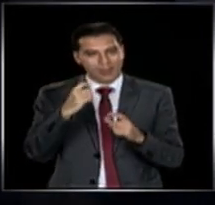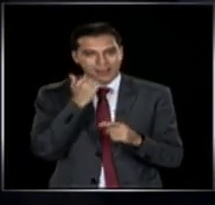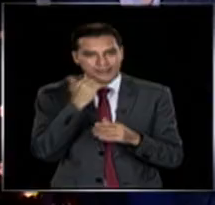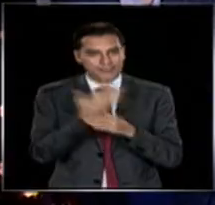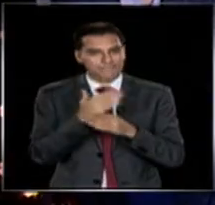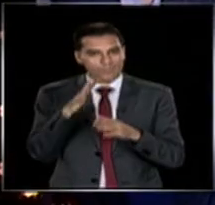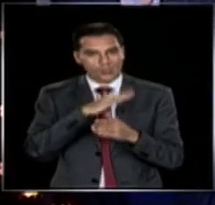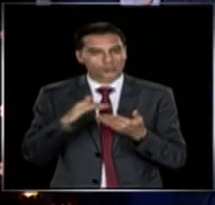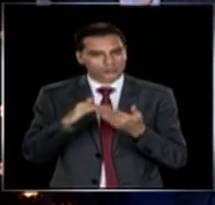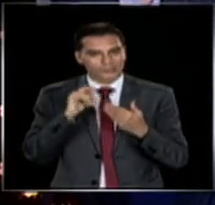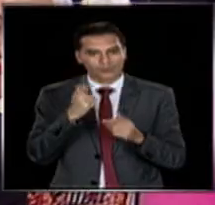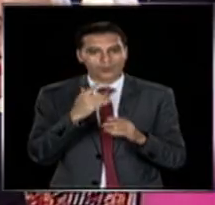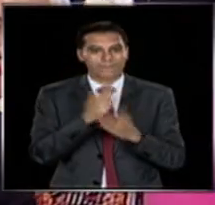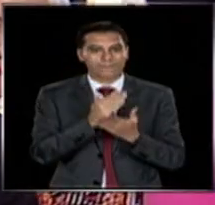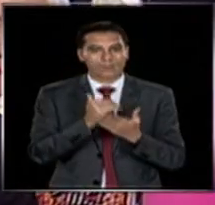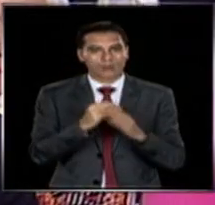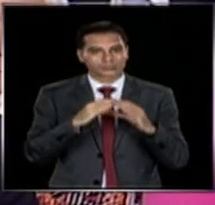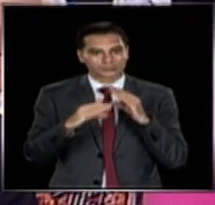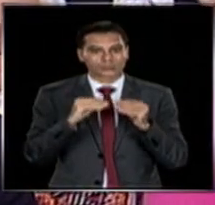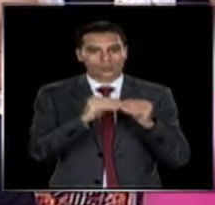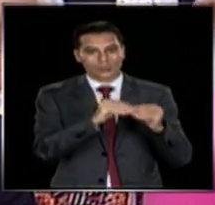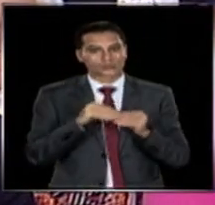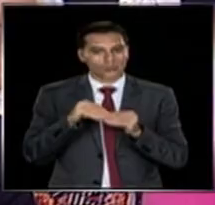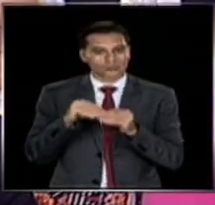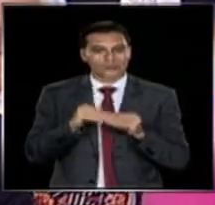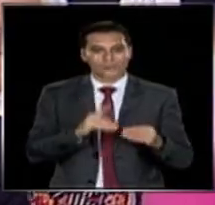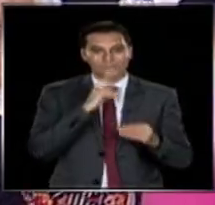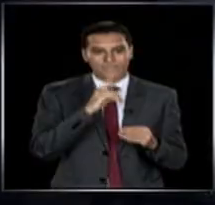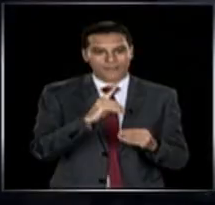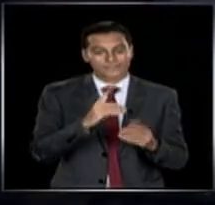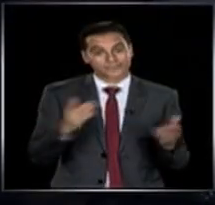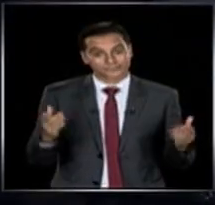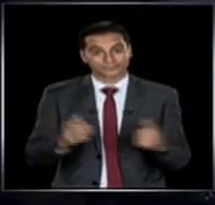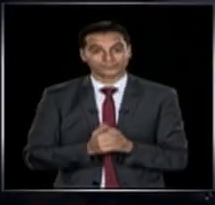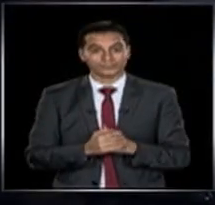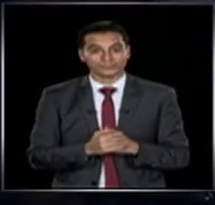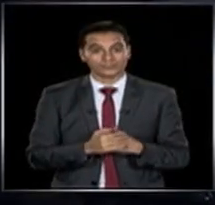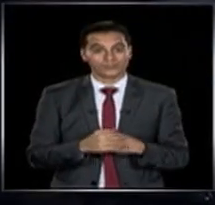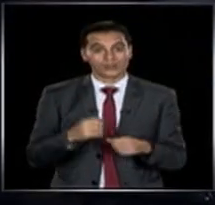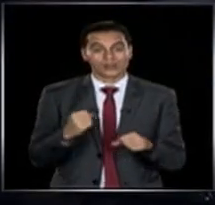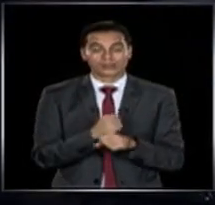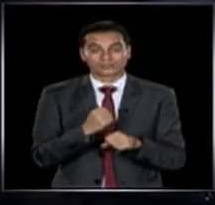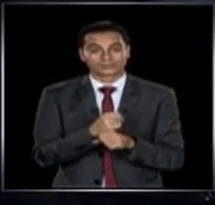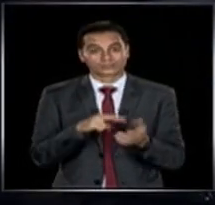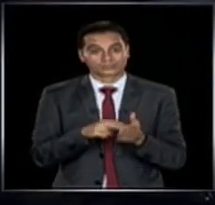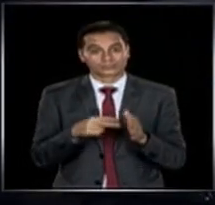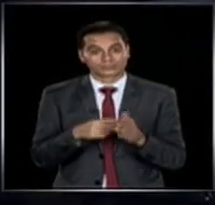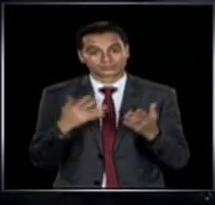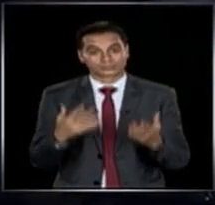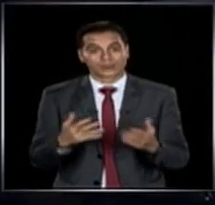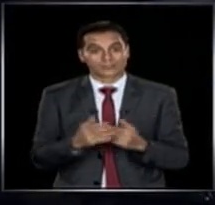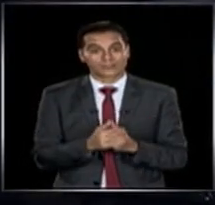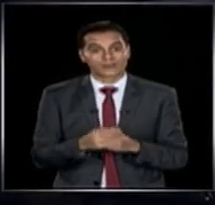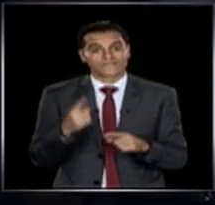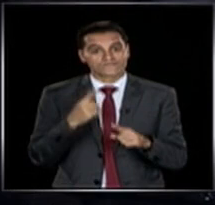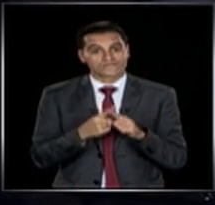طبعا أستاذ حنان، أستاذ إسلام، طبعا يعني بشكركم على مجهود. عملوا مجهود مش عادي،